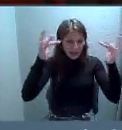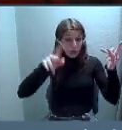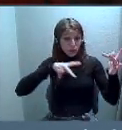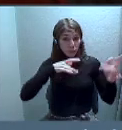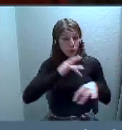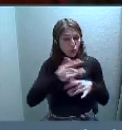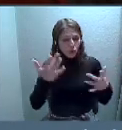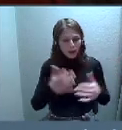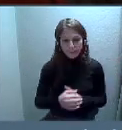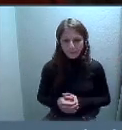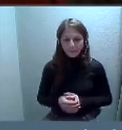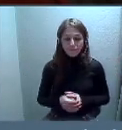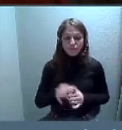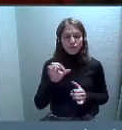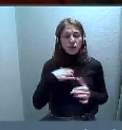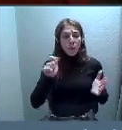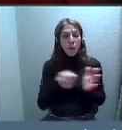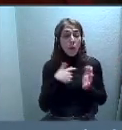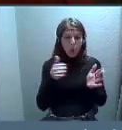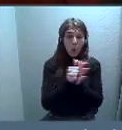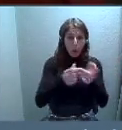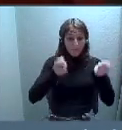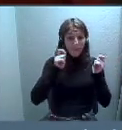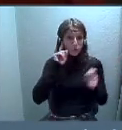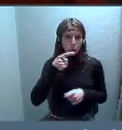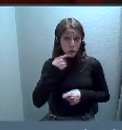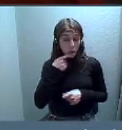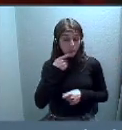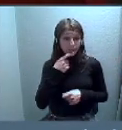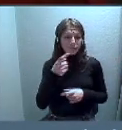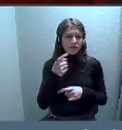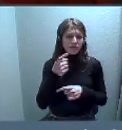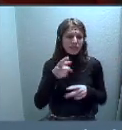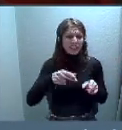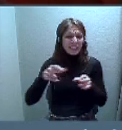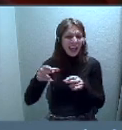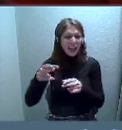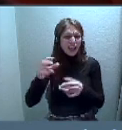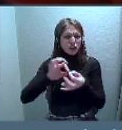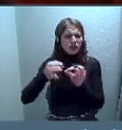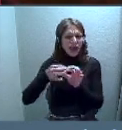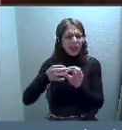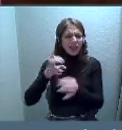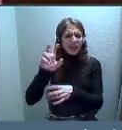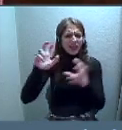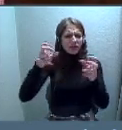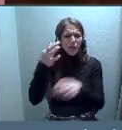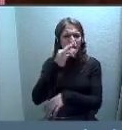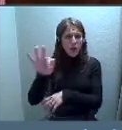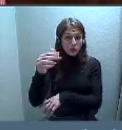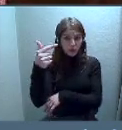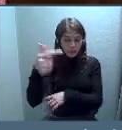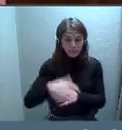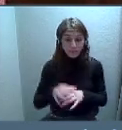J'ai eu l'occasion de jouer un rôle de sourd pour une série sur France Télévisions. Et puis, il y a peu de temps, j'ai